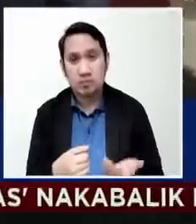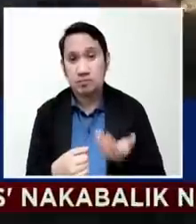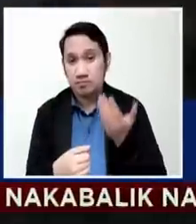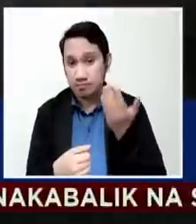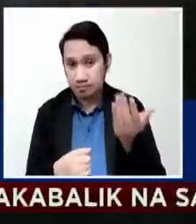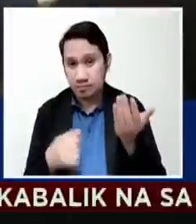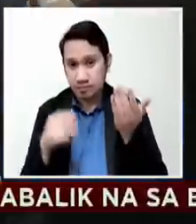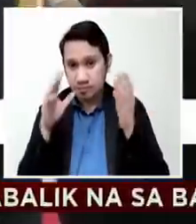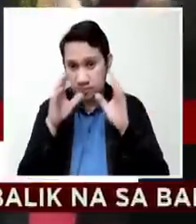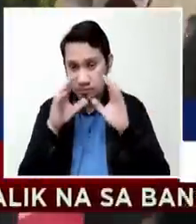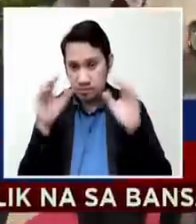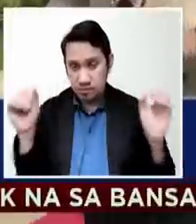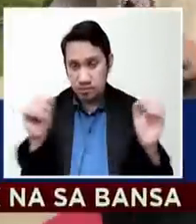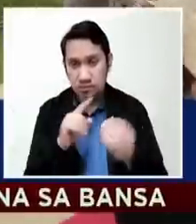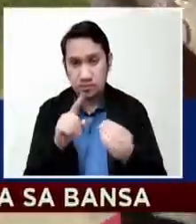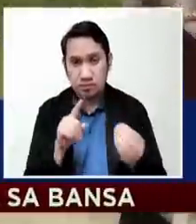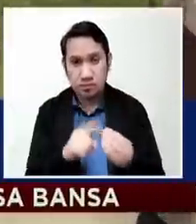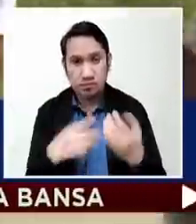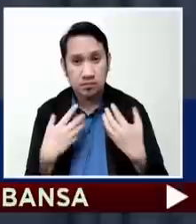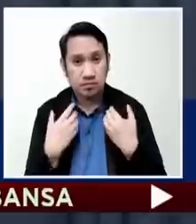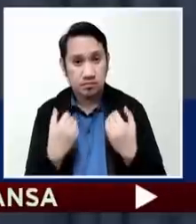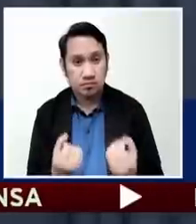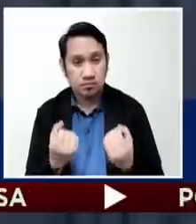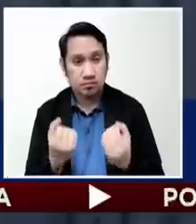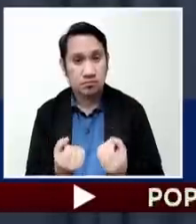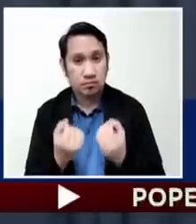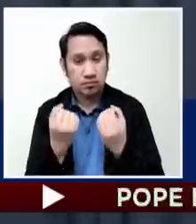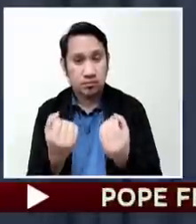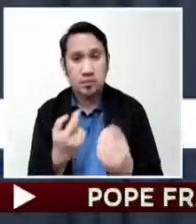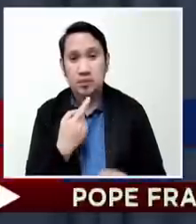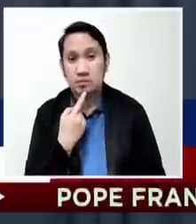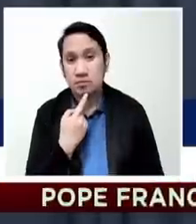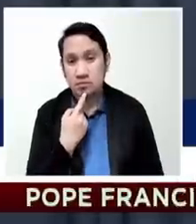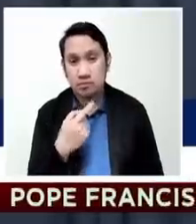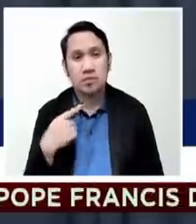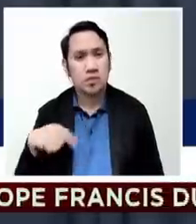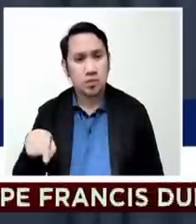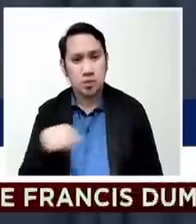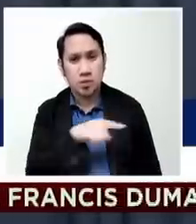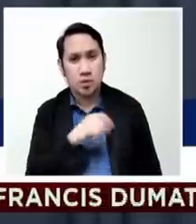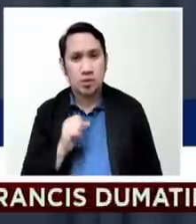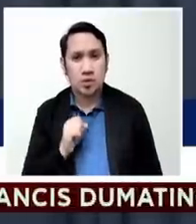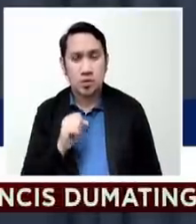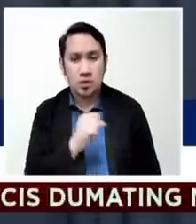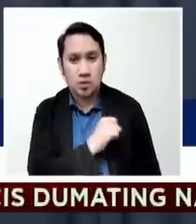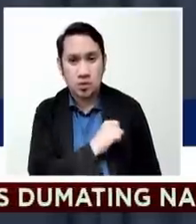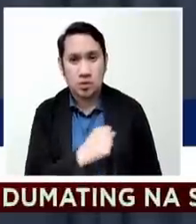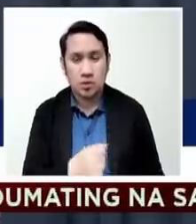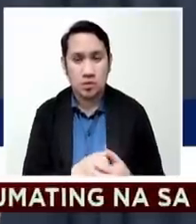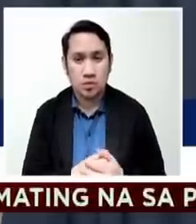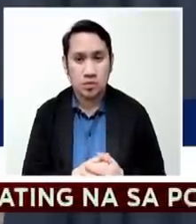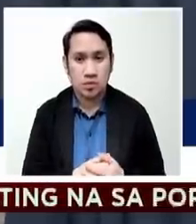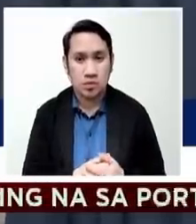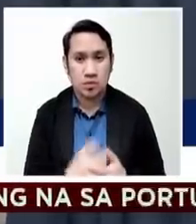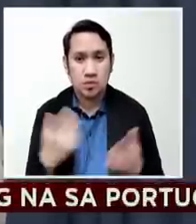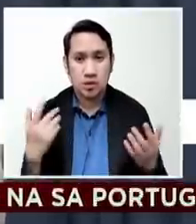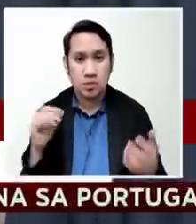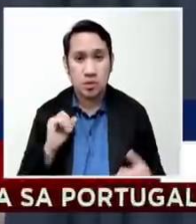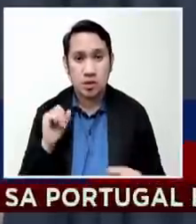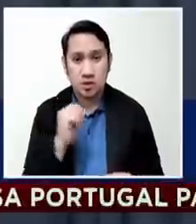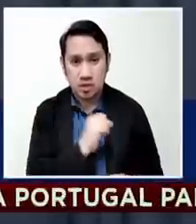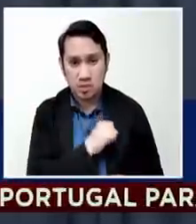ang pinagtibay na resolusyon. Sabi ko nga sa mga kasama natin, dapat ang Senadong bad cop, dapat yung Senado nagsasabi